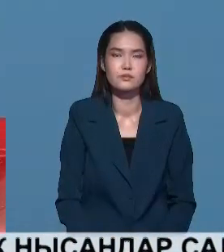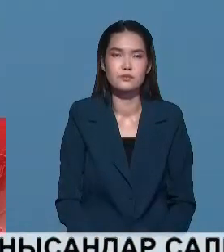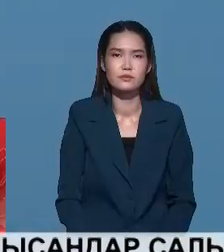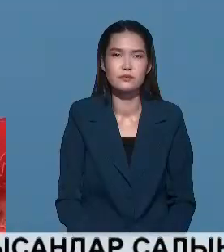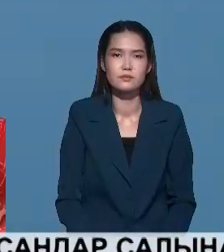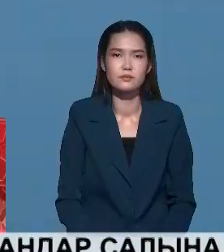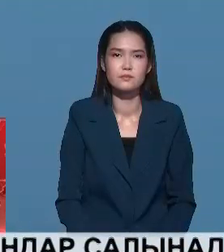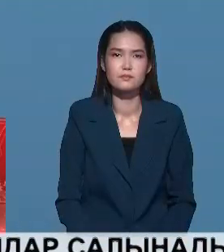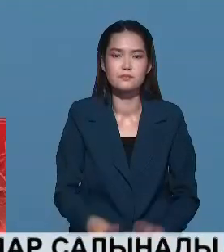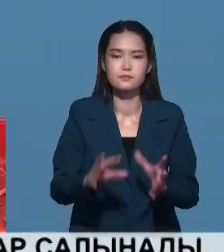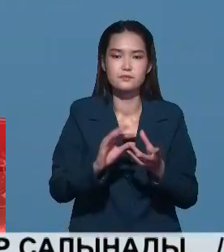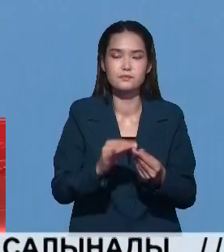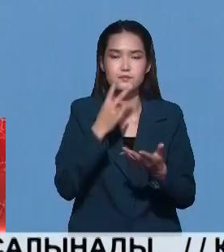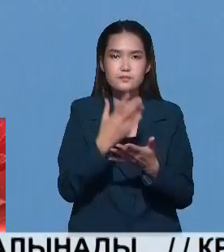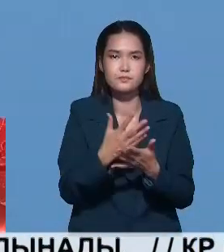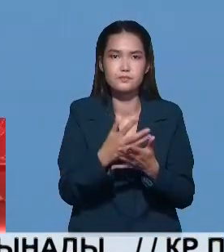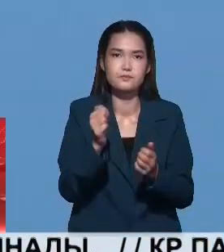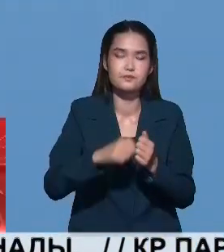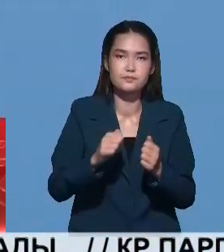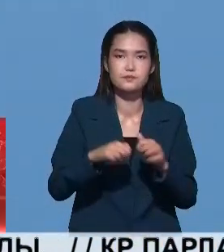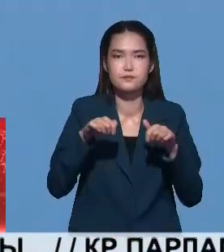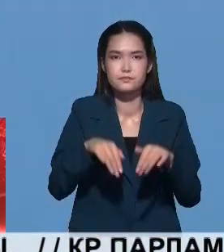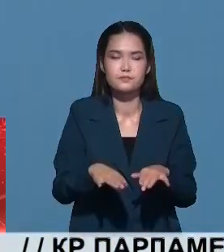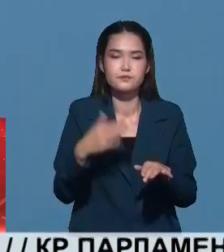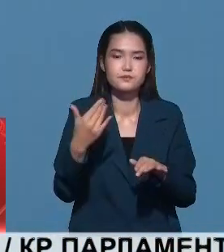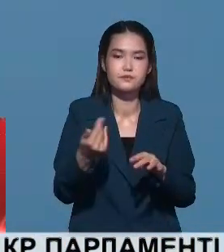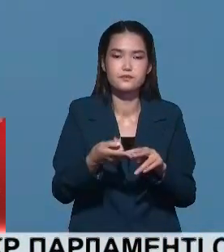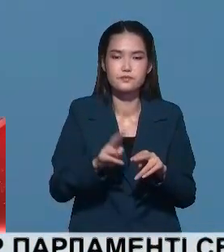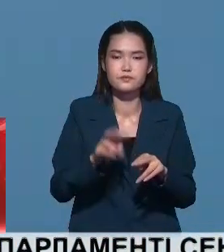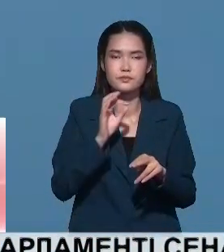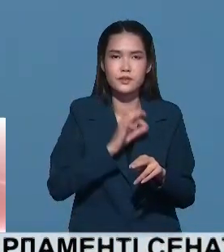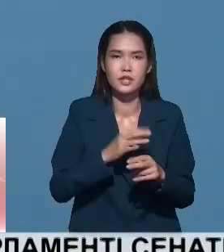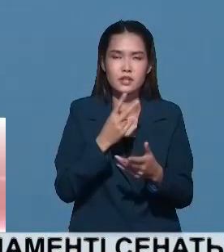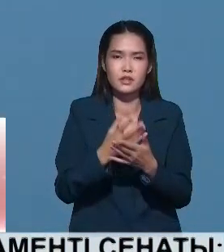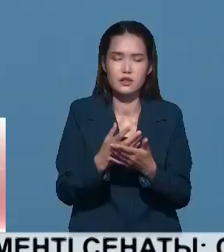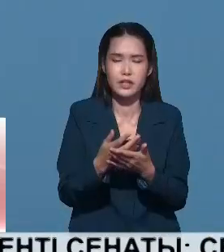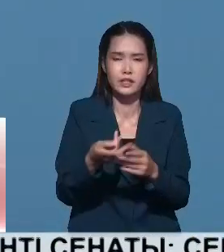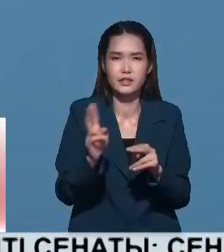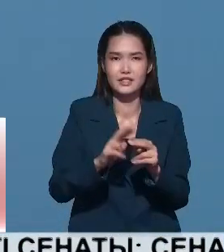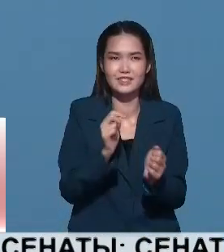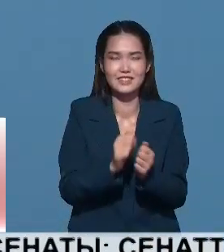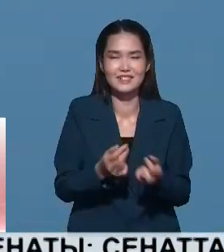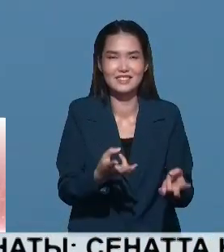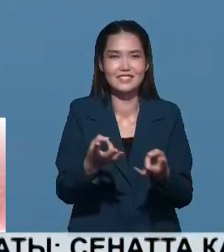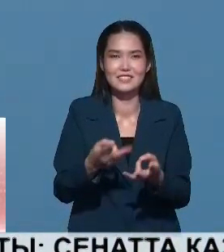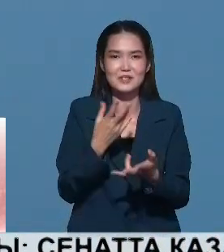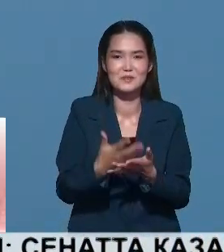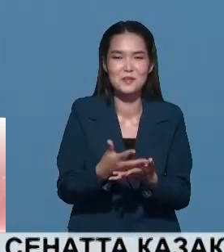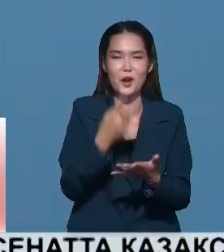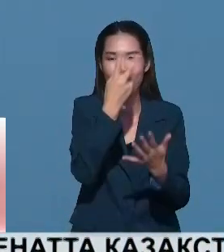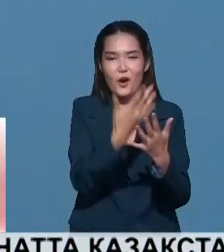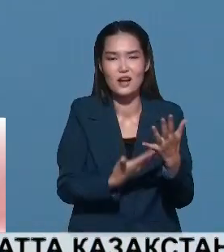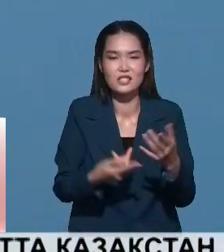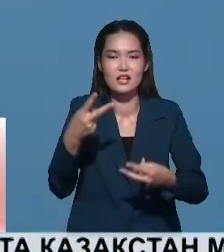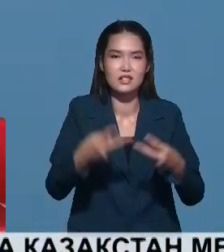бойынша, негізгі көрсеткіштер бойынша оң динамика бар. Мысалы, қалаға инвестиция тарту мәселесі бойынша көрсеткіш